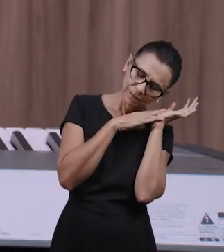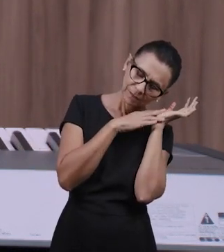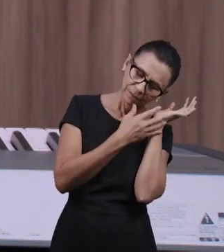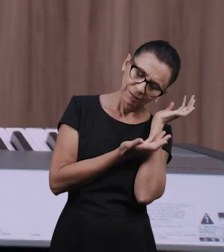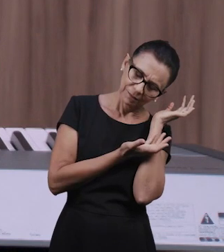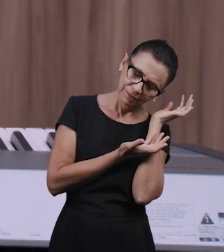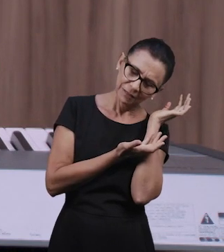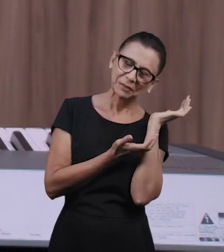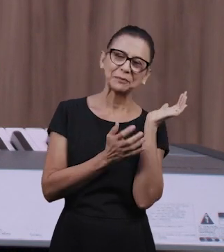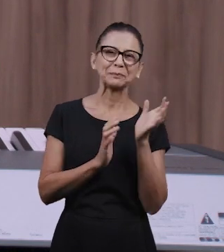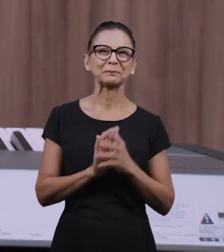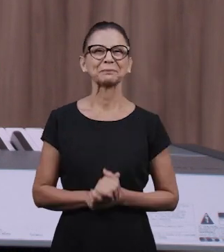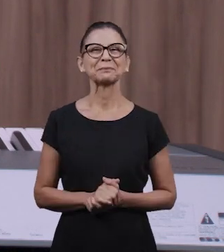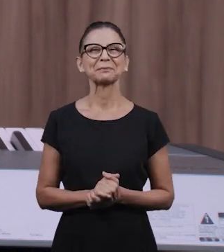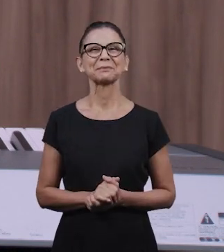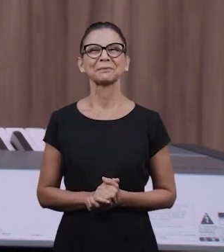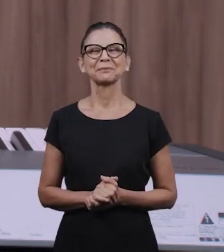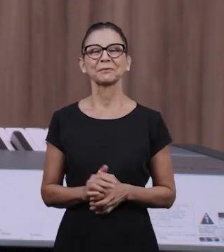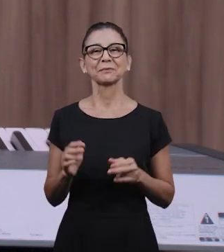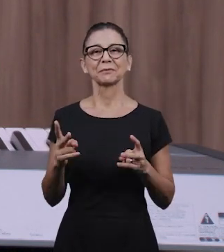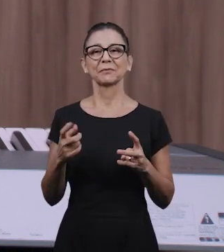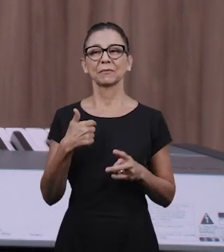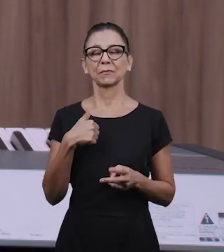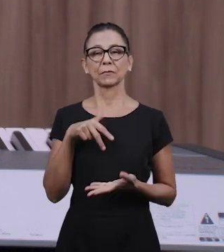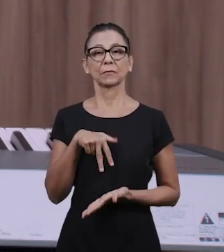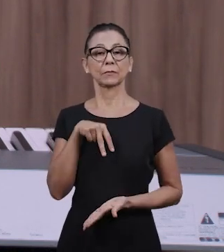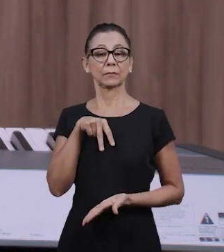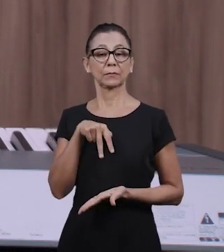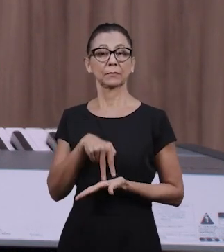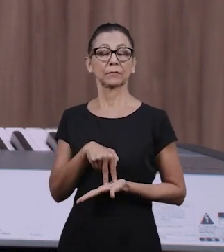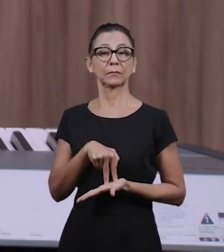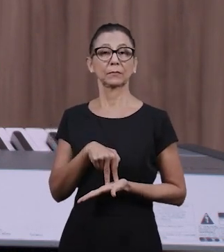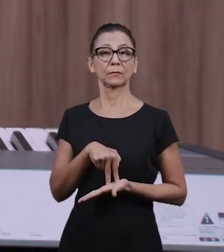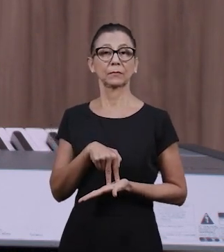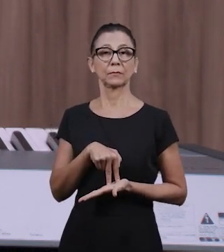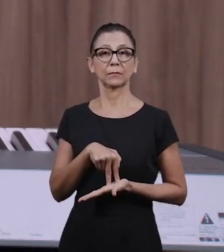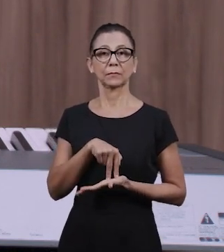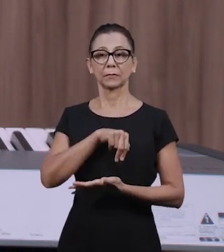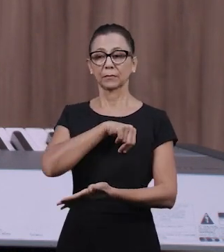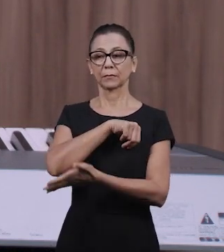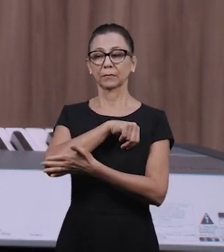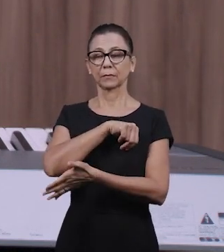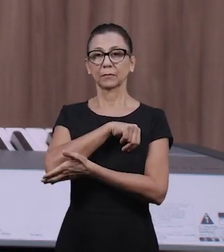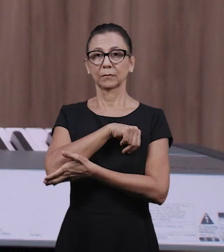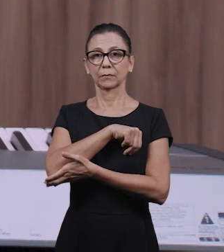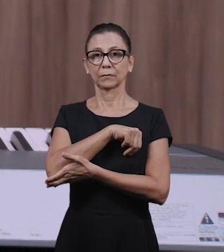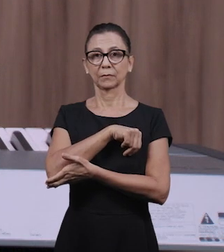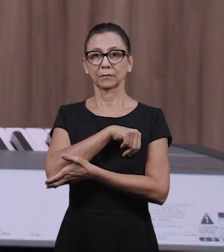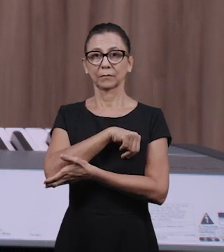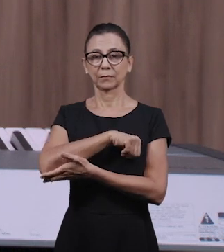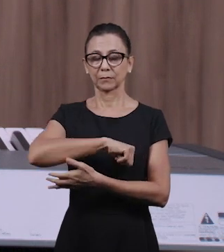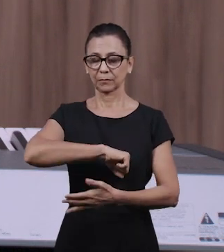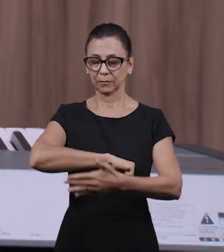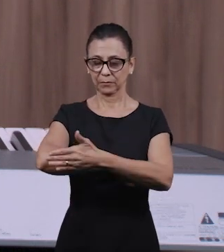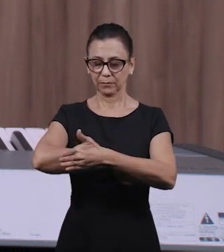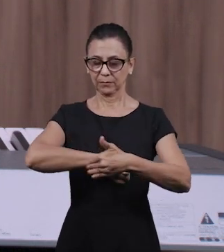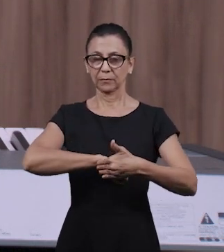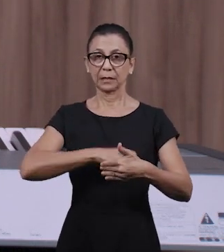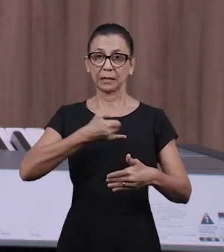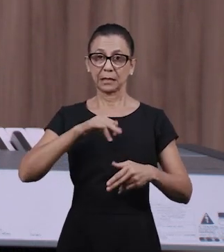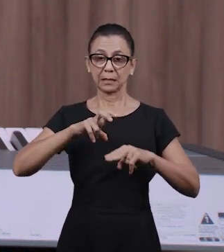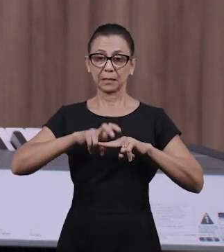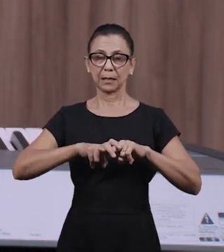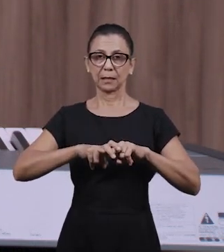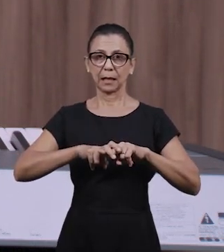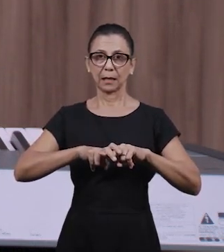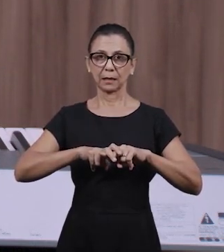dort, notre main est comme ça, est relaxée. Donc vous allez observer que je suis debout, mon coude est dans l'auteur de la